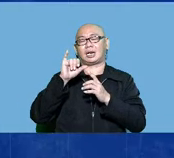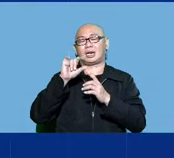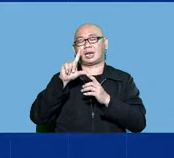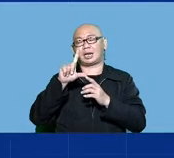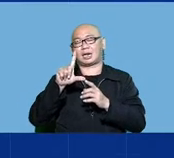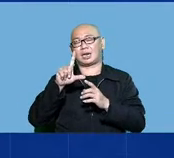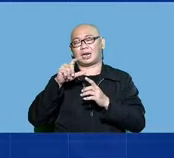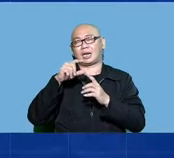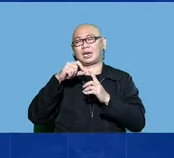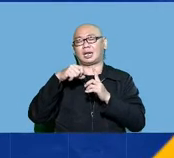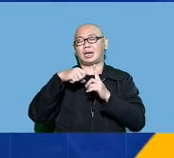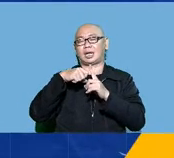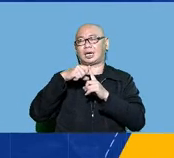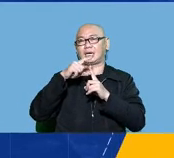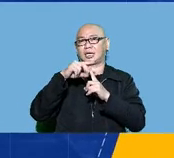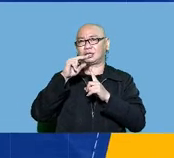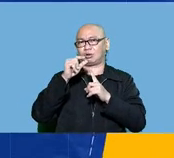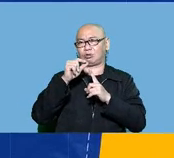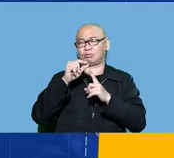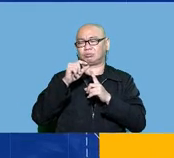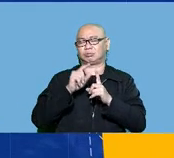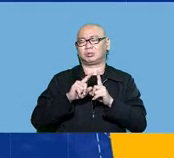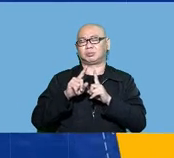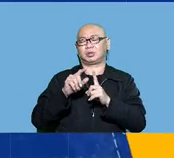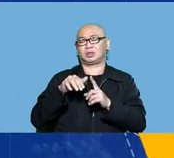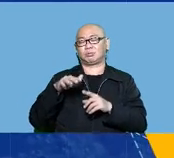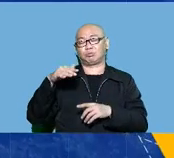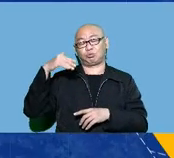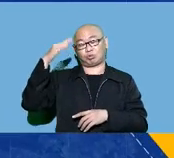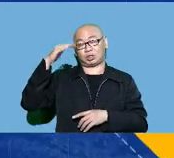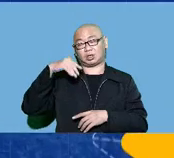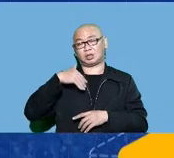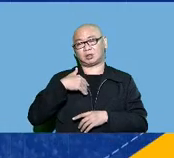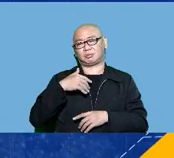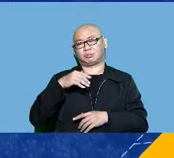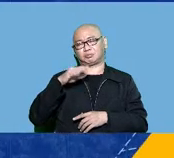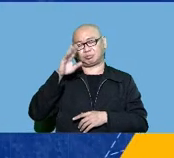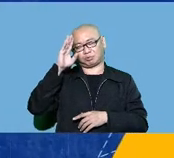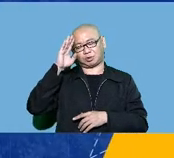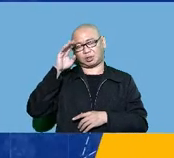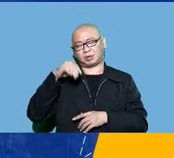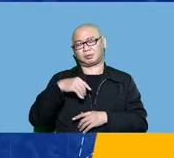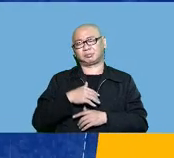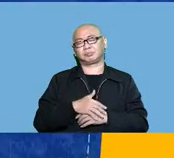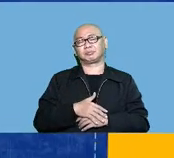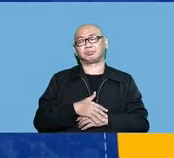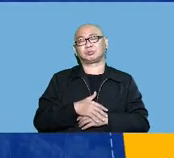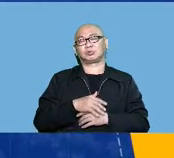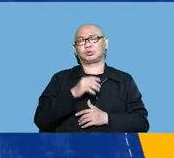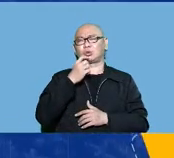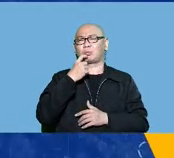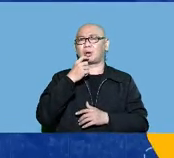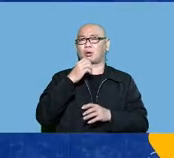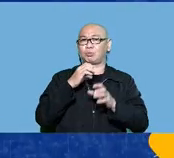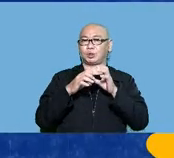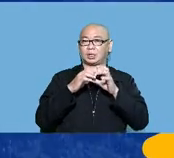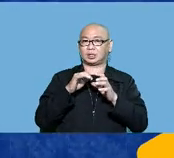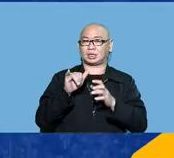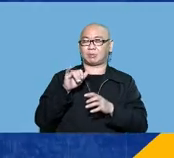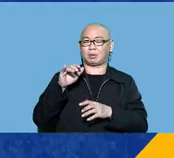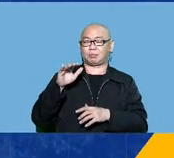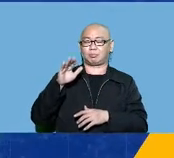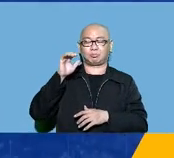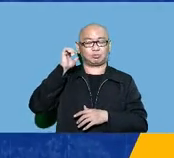Itu saya dibimbing oleh beliau, ini putri saya Pak Yuri ini, coba komunikasi dengan putri saya